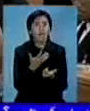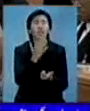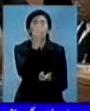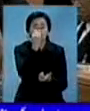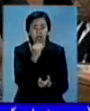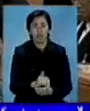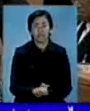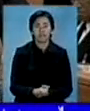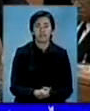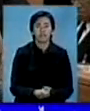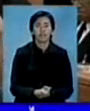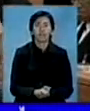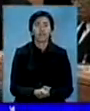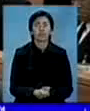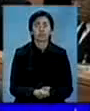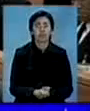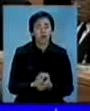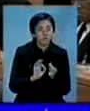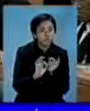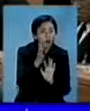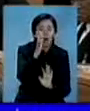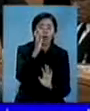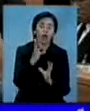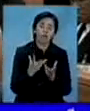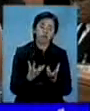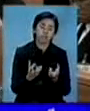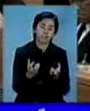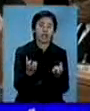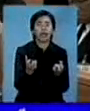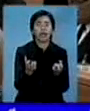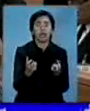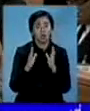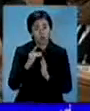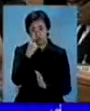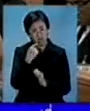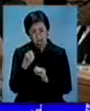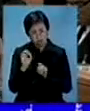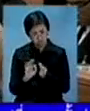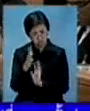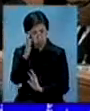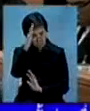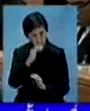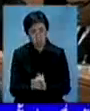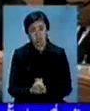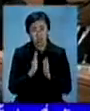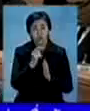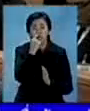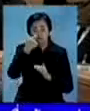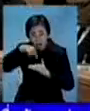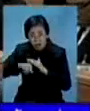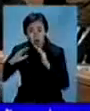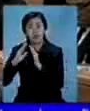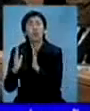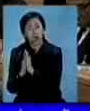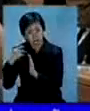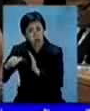ามามันถึงได้เผาโดยสะดวกแต่ยืนยันว่าไม่ใช่คนเสื้อแดงเผาเพราะคนเสื้อแดงไปอยู่ในวัดปทุมวันอาราม